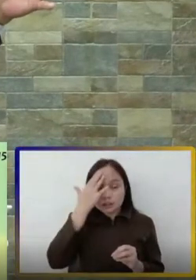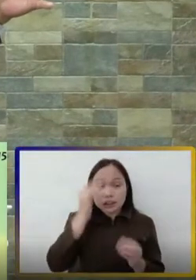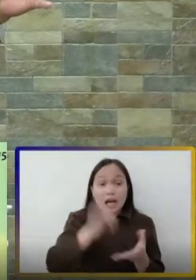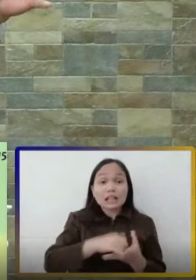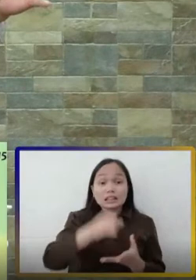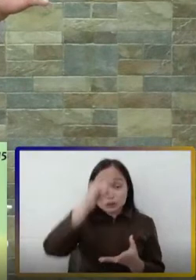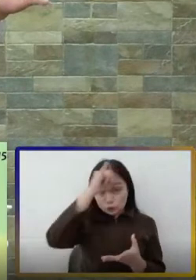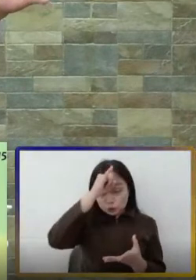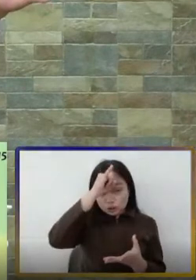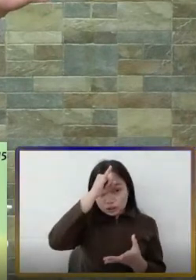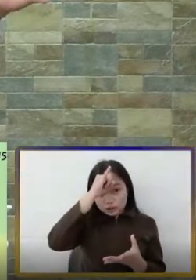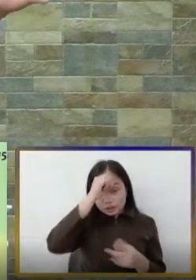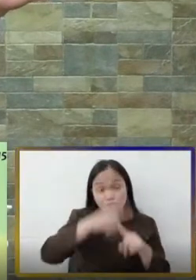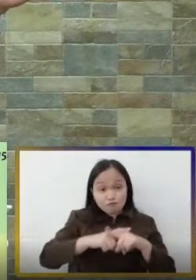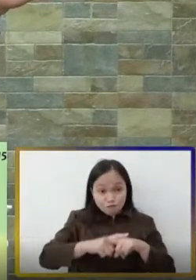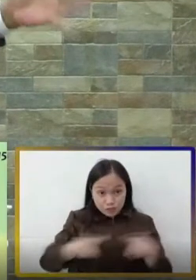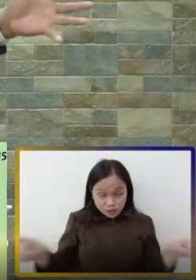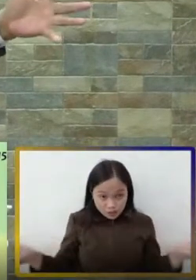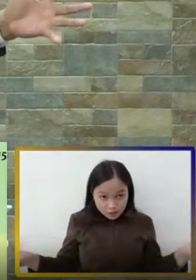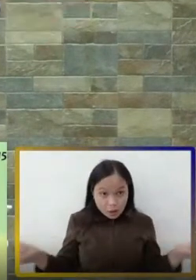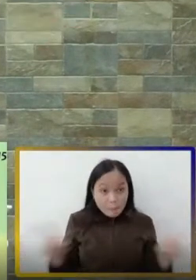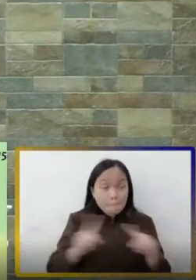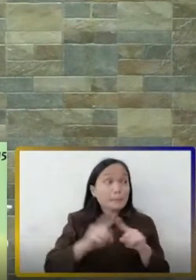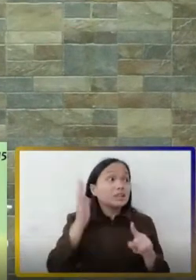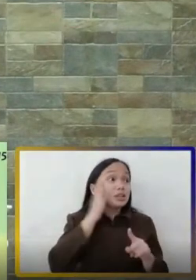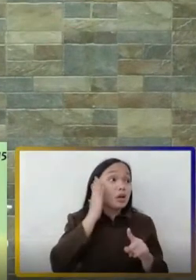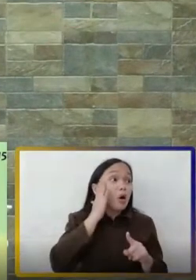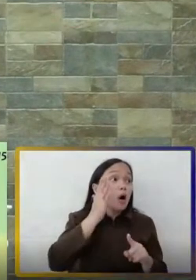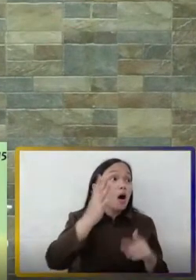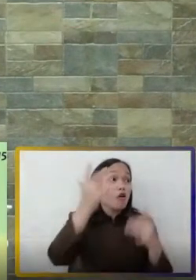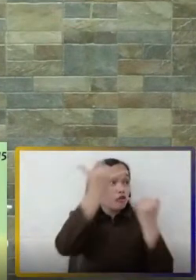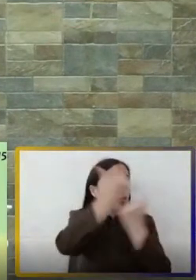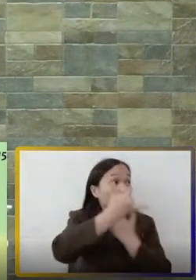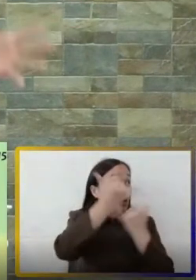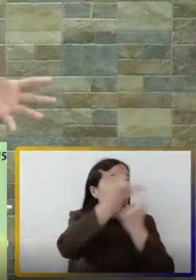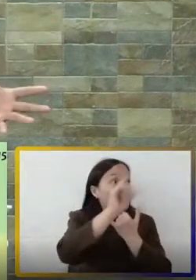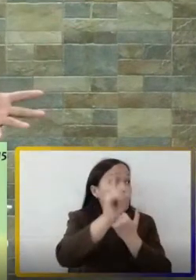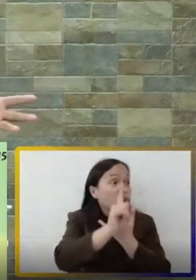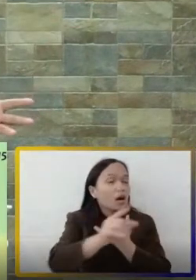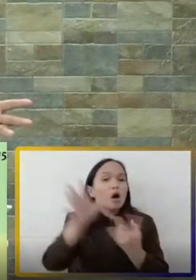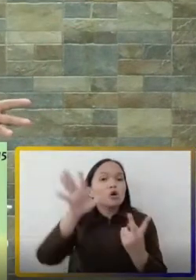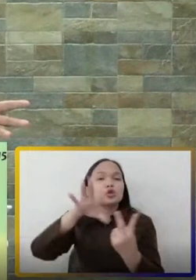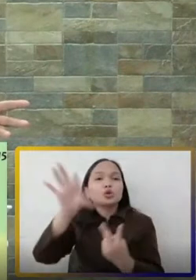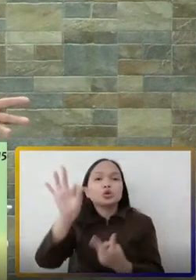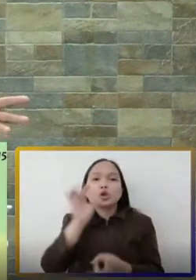po doon. Pero ang mangmang, yung pinipili niya ang mali kaysa tama.